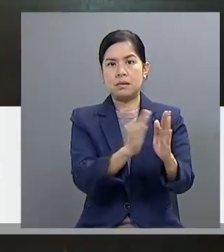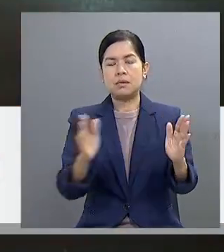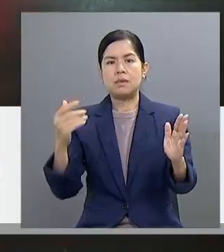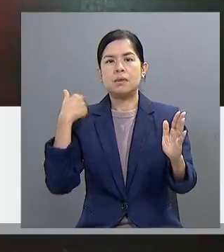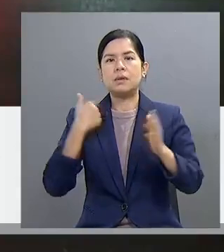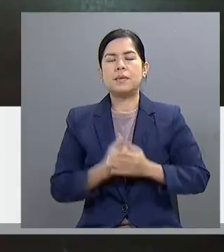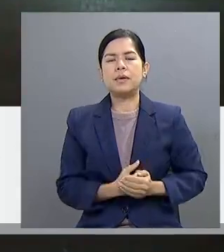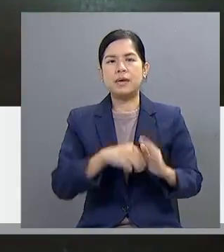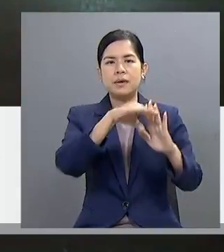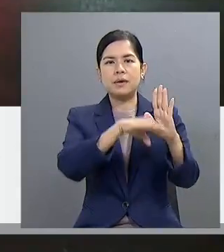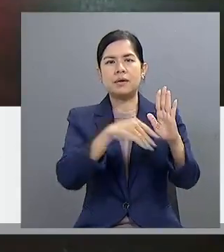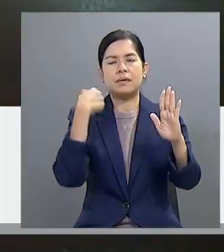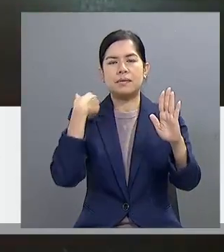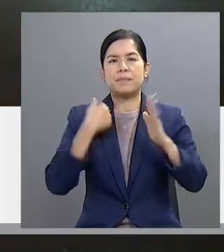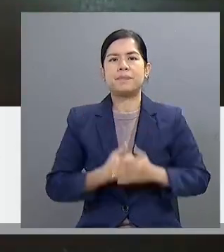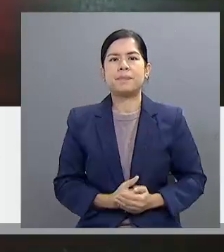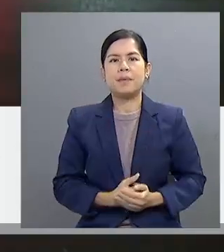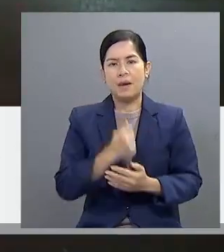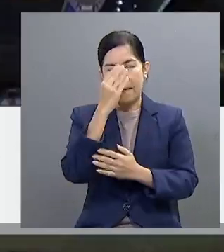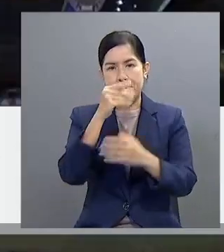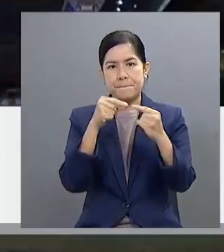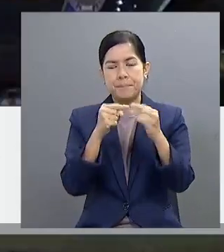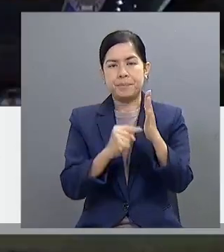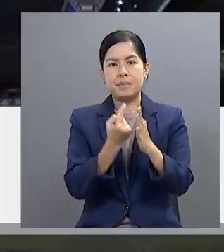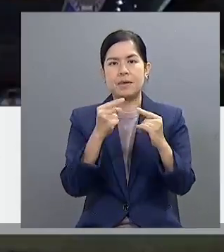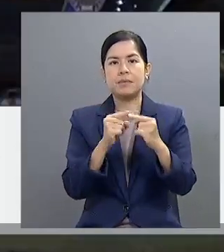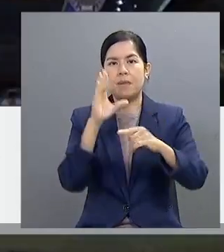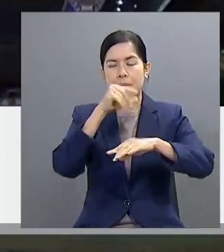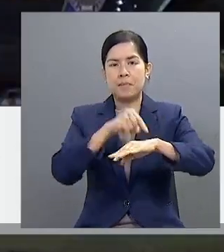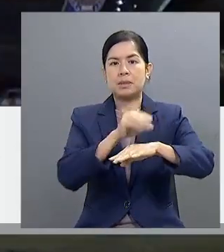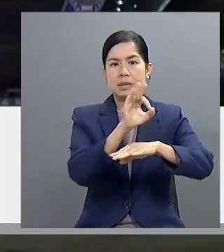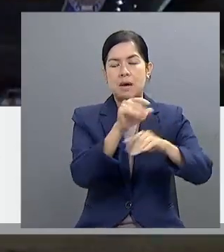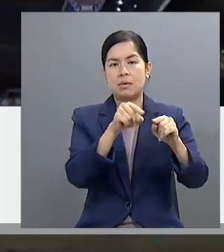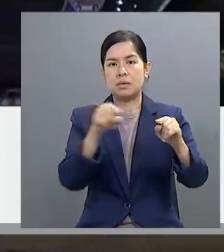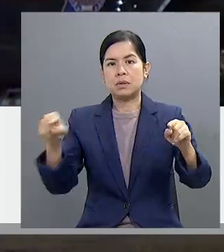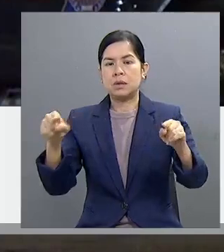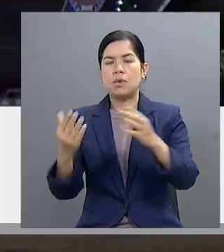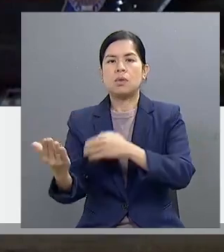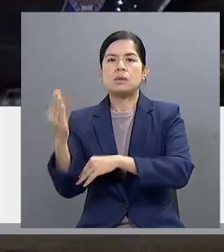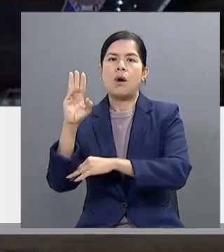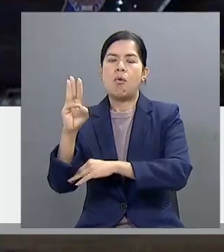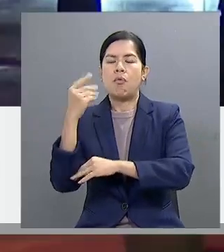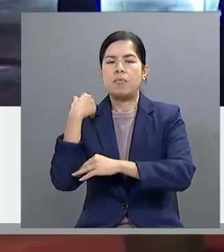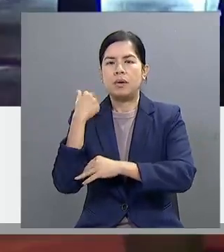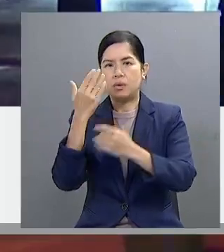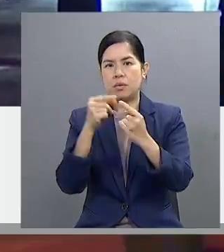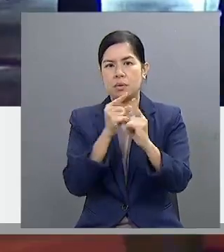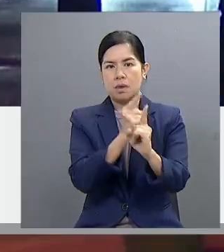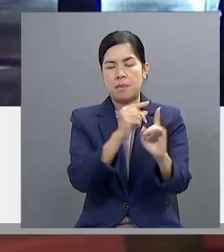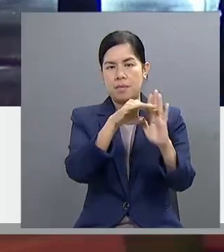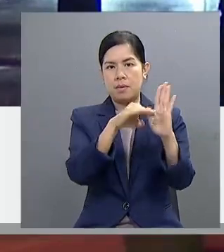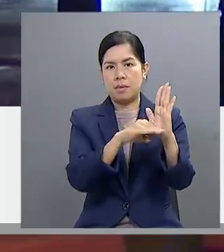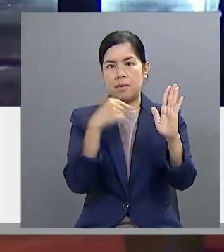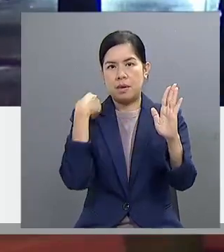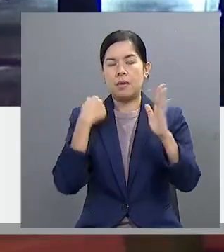เคหสถานในยามวิกาลตั้งแต่ 21:00จนถึง 6นาฬิกาจนกว่าคำสั่งจะเปลี่ยนแปลงทาง